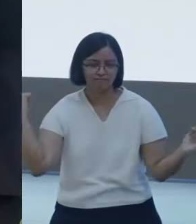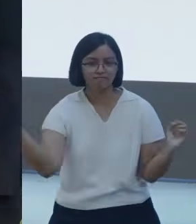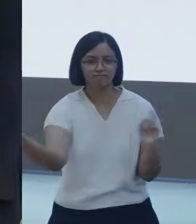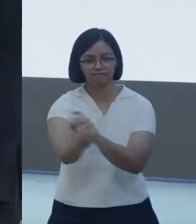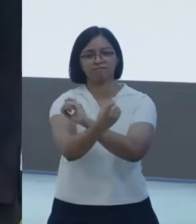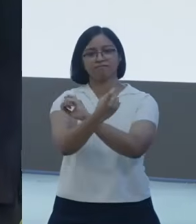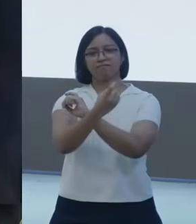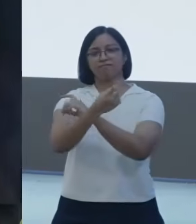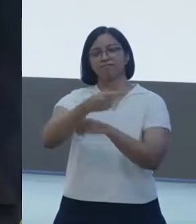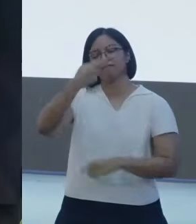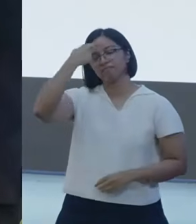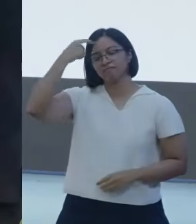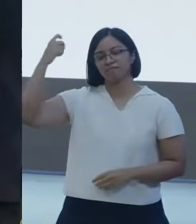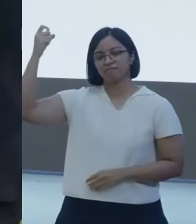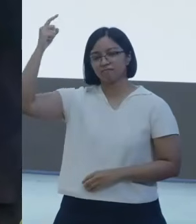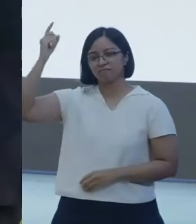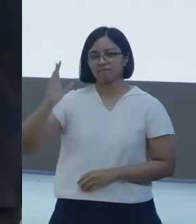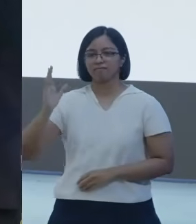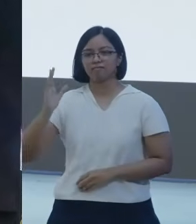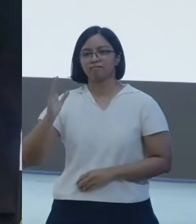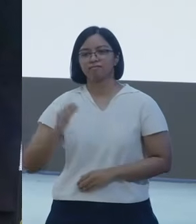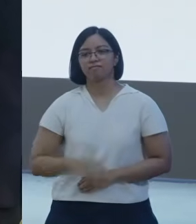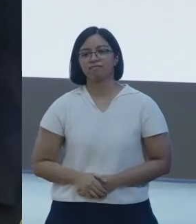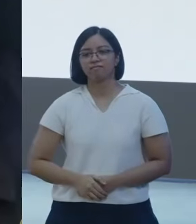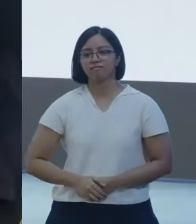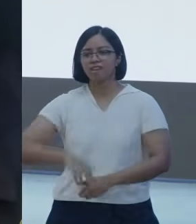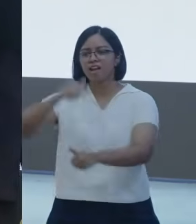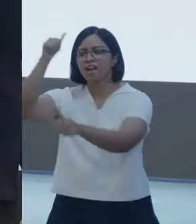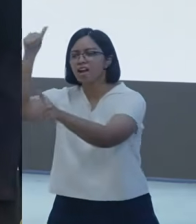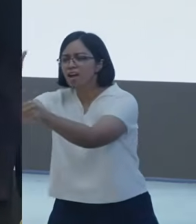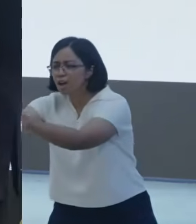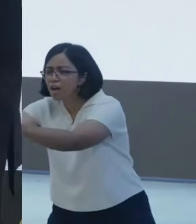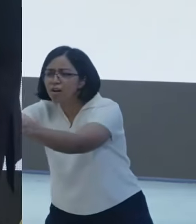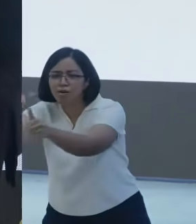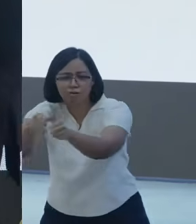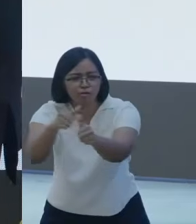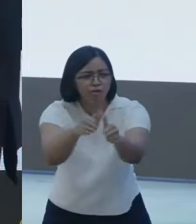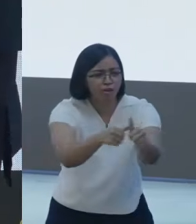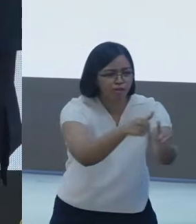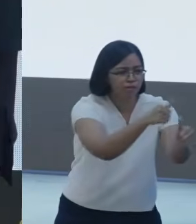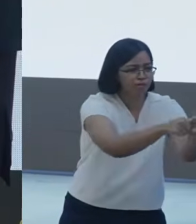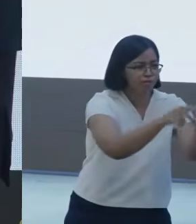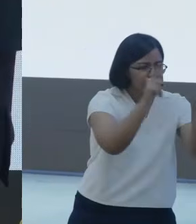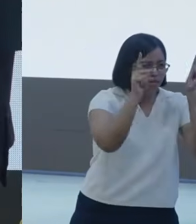ating Diyos. Ang bawat isa po sa atin ay isang mirakulo.